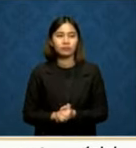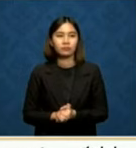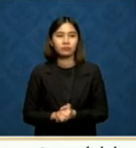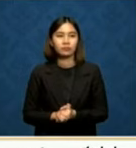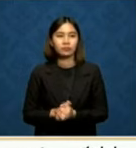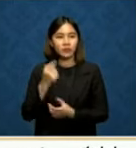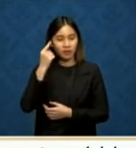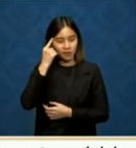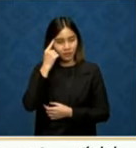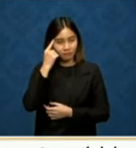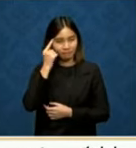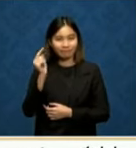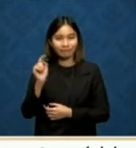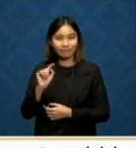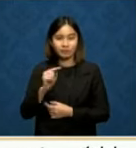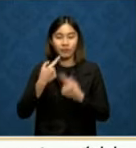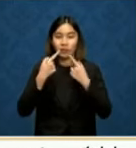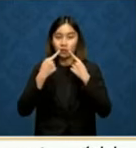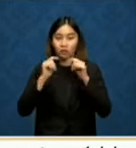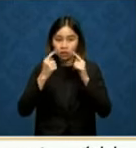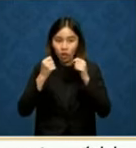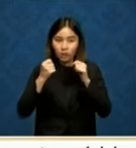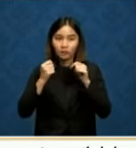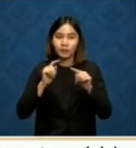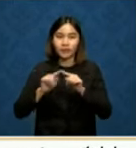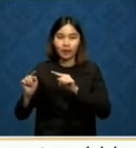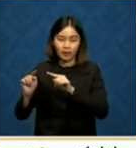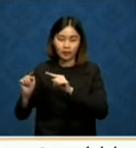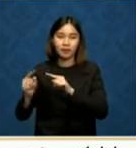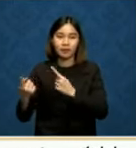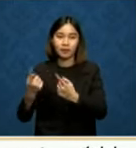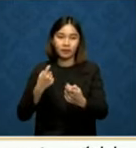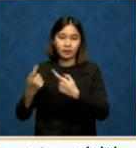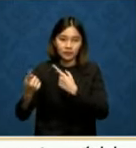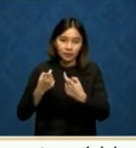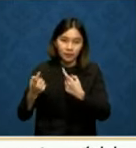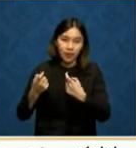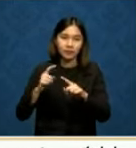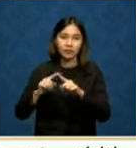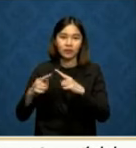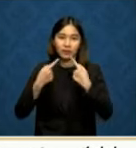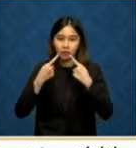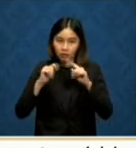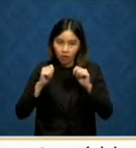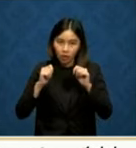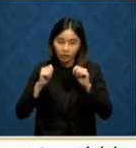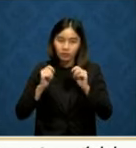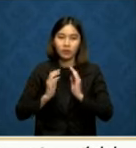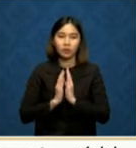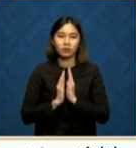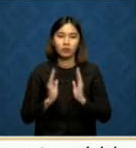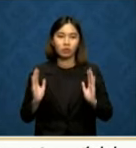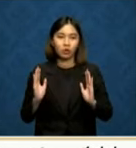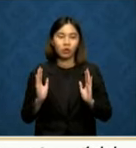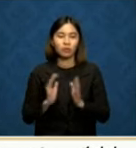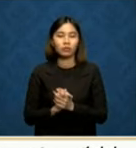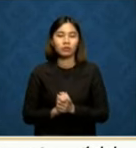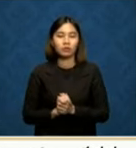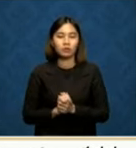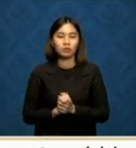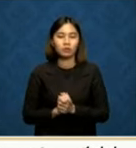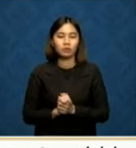เดีนี้็คิดว่าเดียนกได้ตอบข้อสักถามแล้วก็ต้องขอบคุณสำหับ